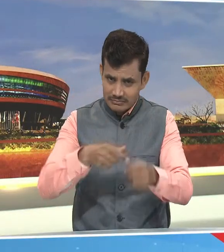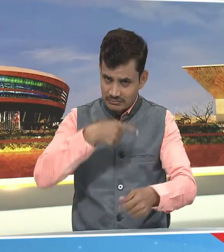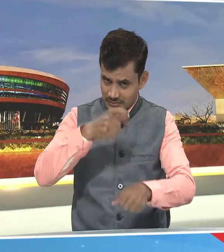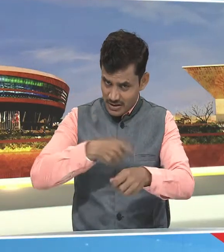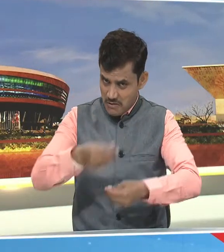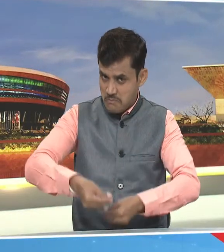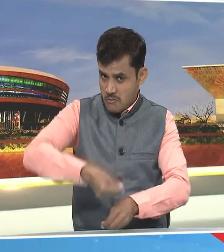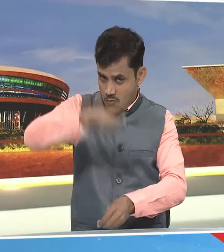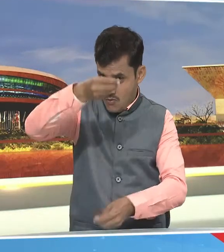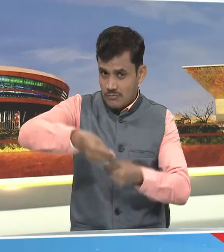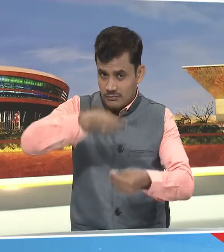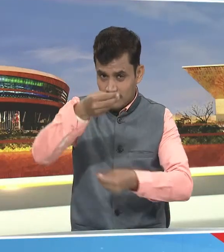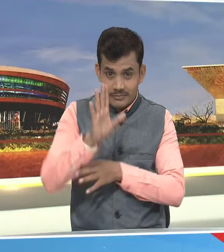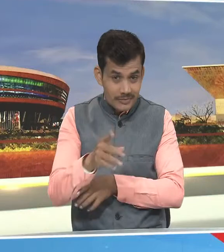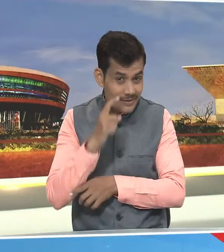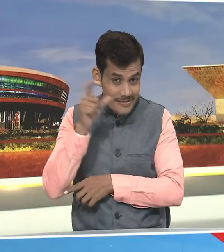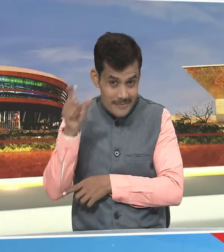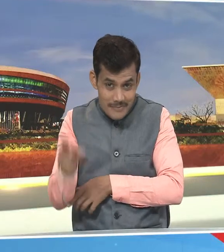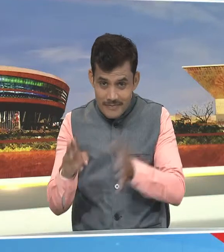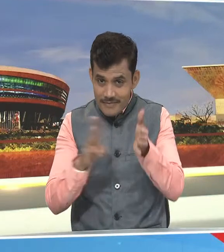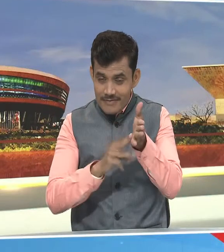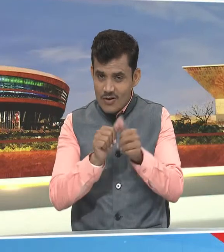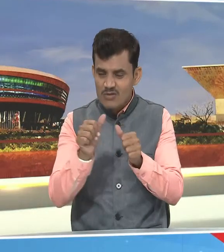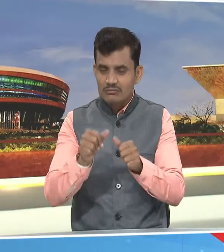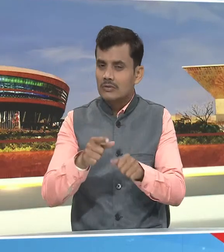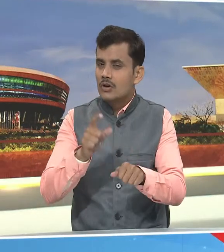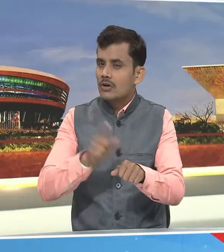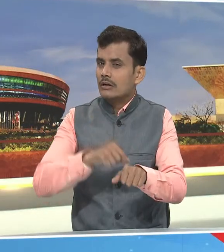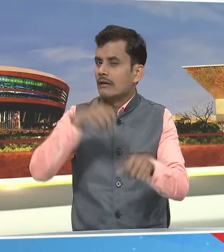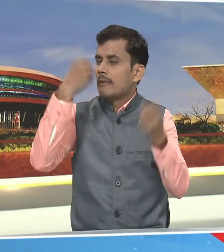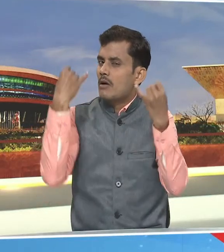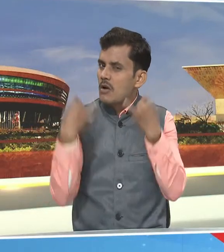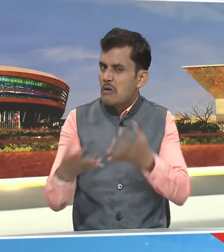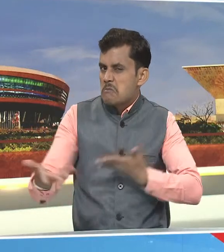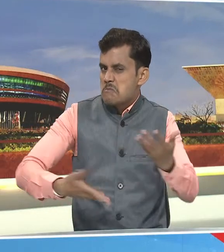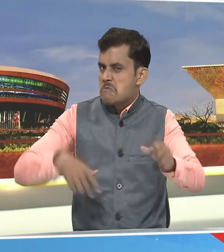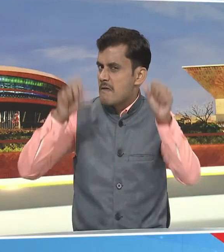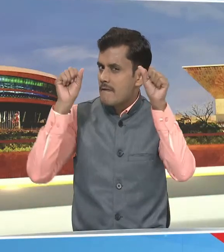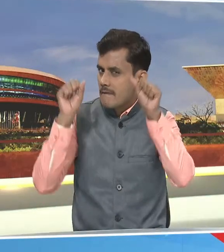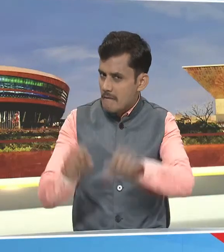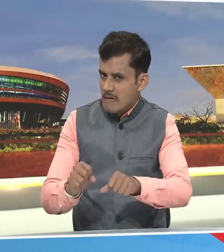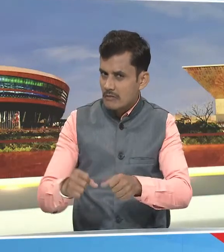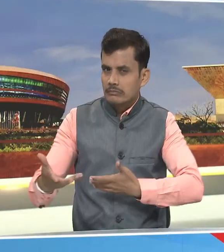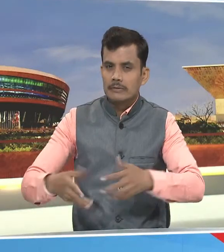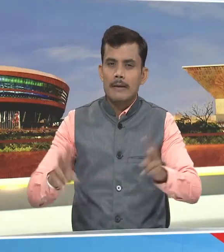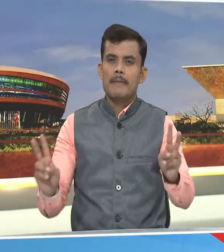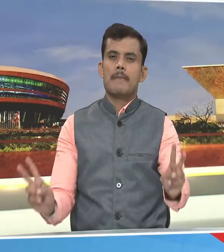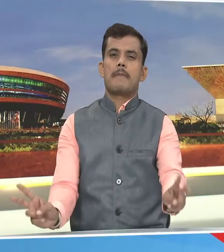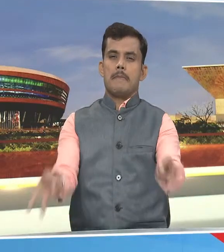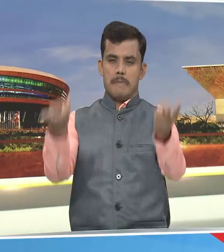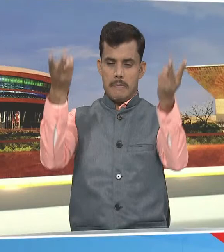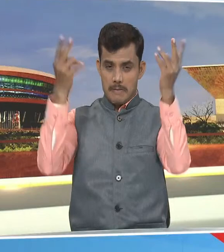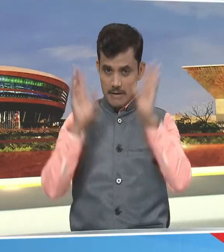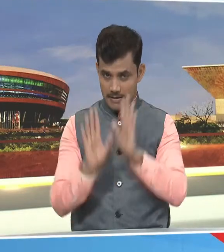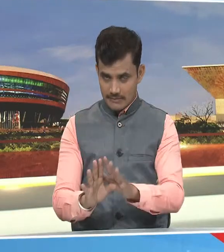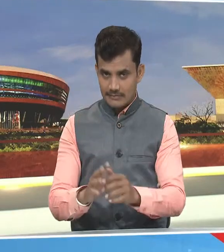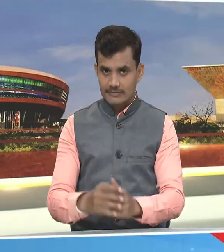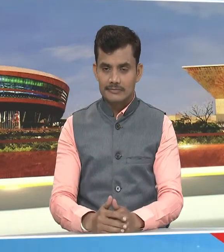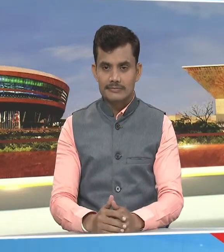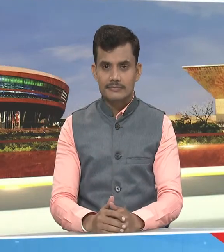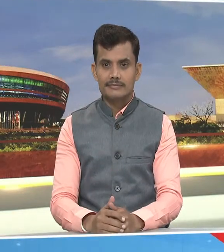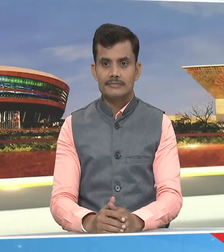लेकिन महुआ ने ना सिर्फ अवसर गवाए बल्कि एथिक्स कमेटी में अमर्यादित व्यवहार भी किया